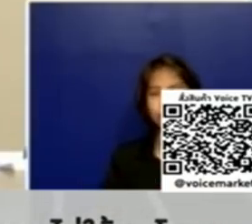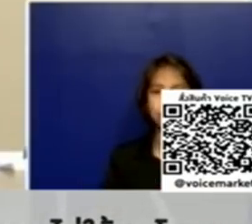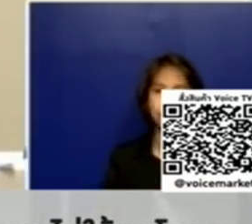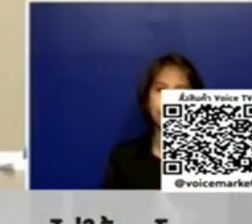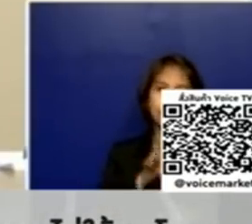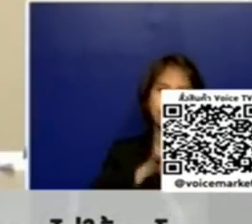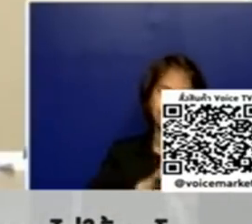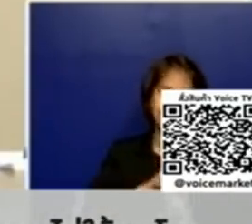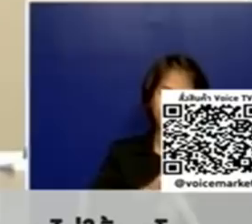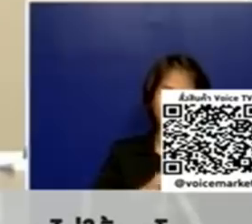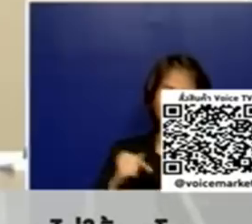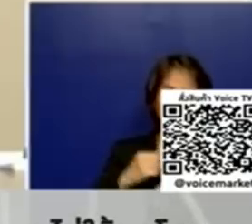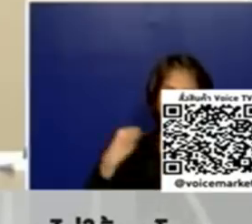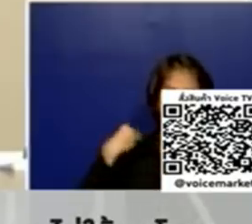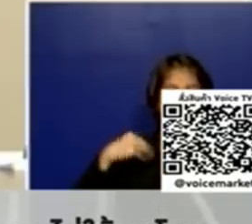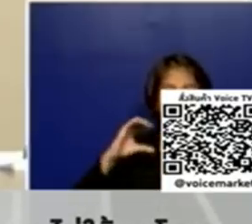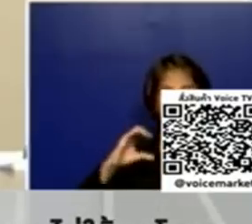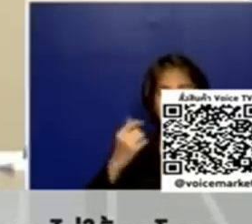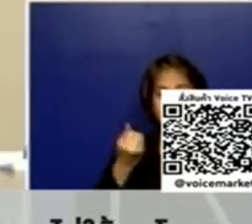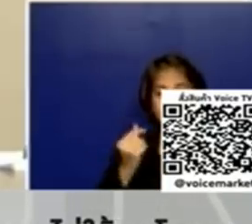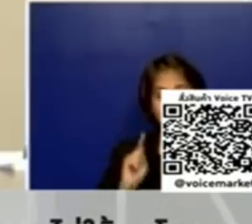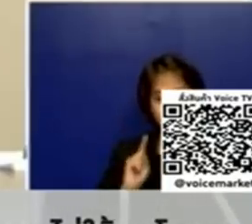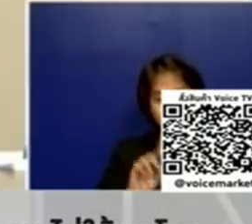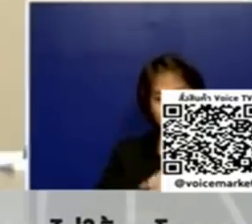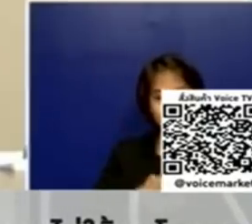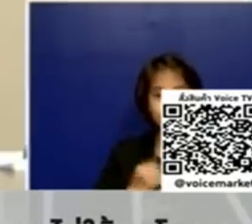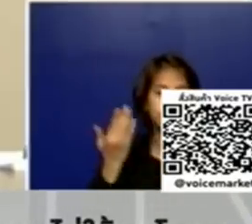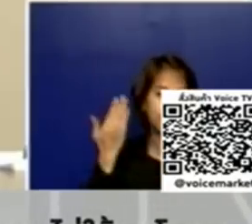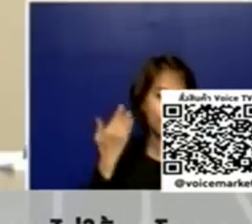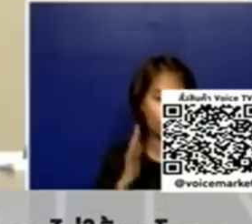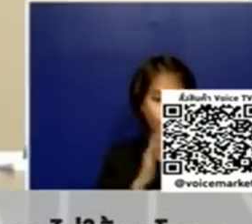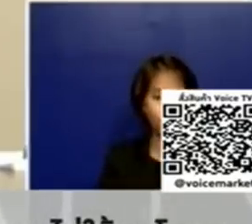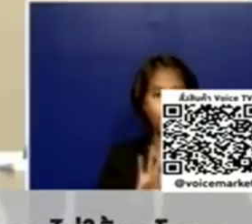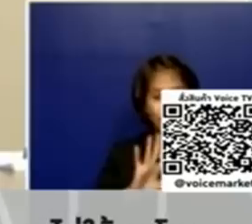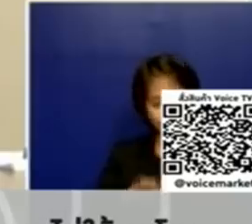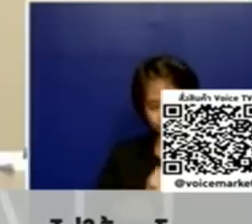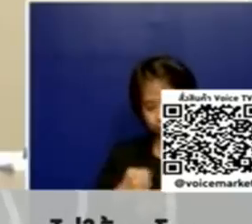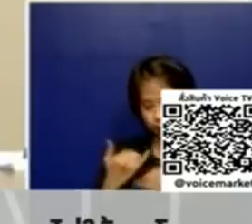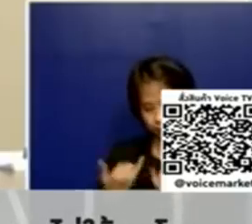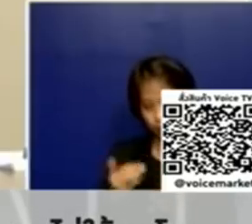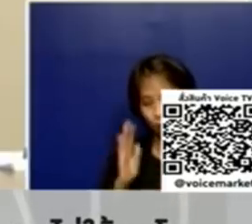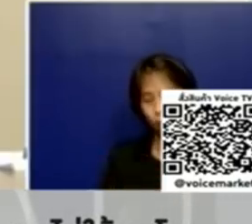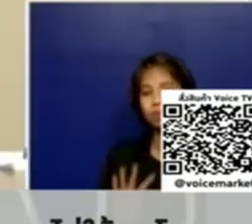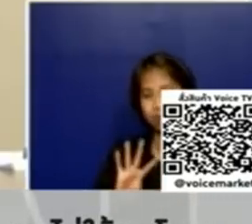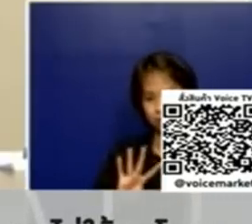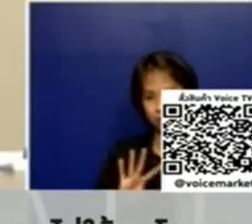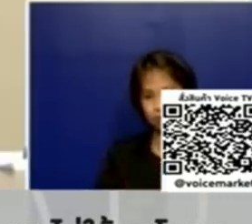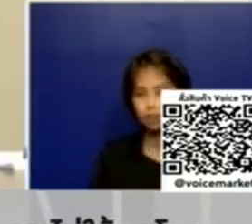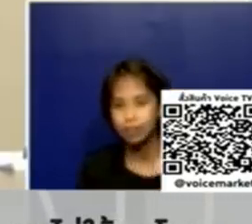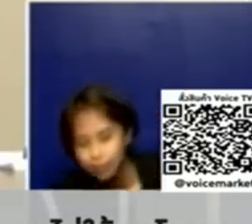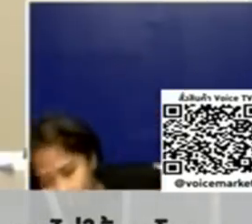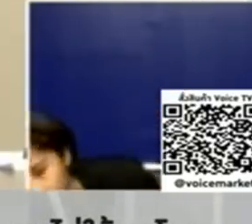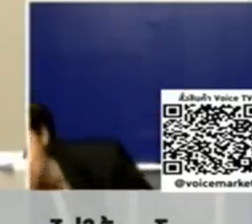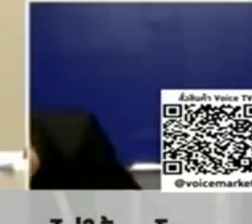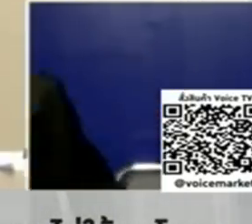ปเขาเรียกว่า เดิมพัน ตอนเดี๋ยวอาจารย์วิโรจน์จะเพิ่งวางใจตอนสมคิดก็พูดอย่างนี้แหละ อะไรฮะโดยในช่วง